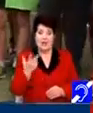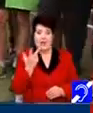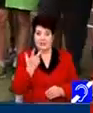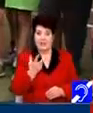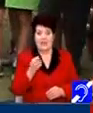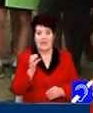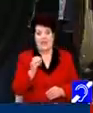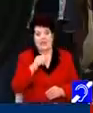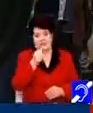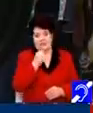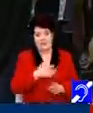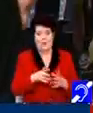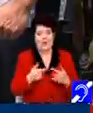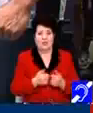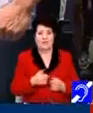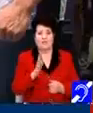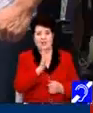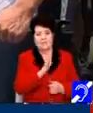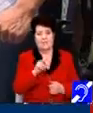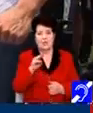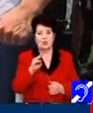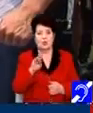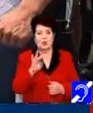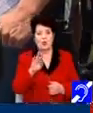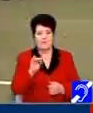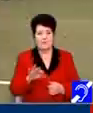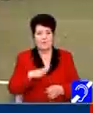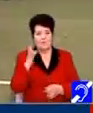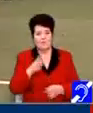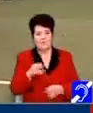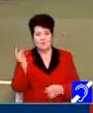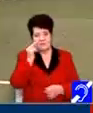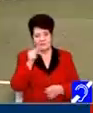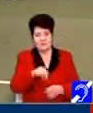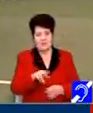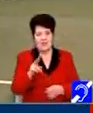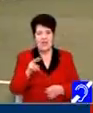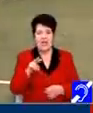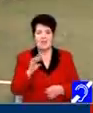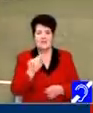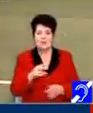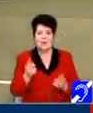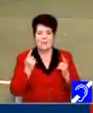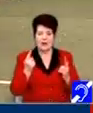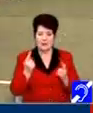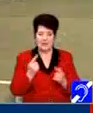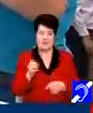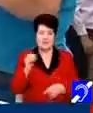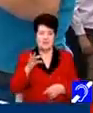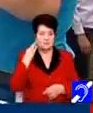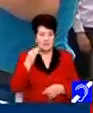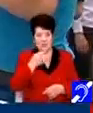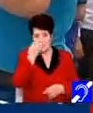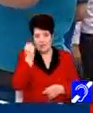ediție, turneul a fost organizat de Vladimir Trofim, un fost absolvent al liceului care s-a stabilit în Marea Britanie de 15 ani.